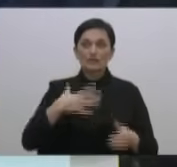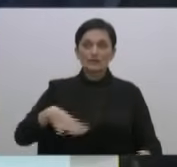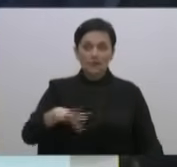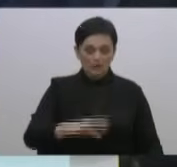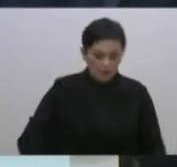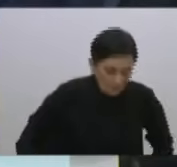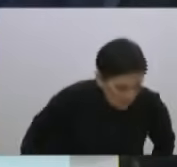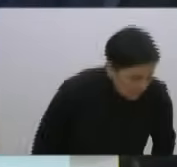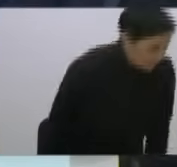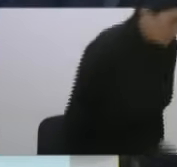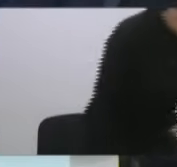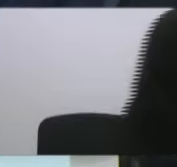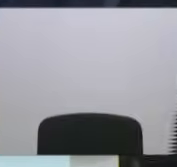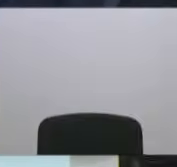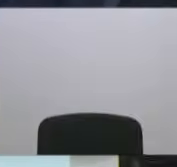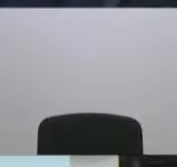ქვეყანას.